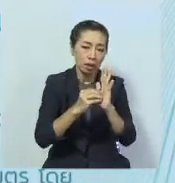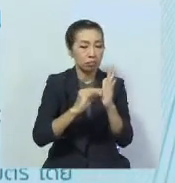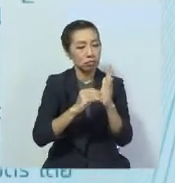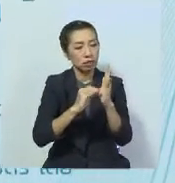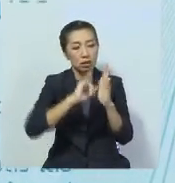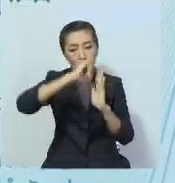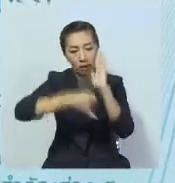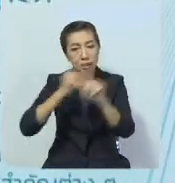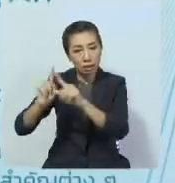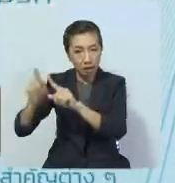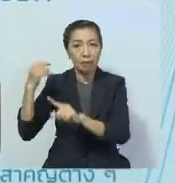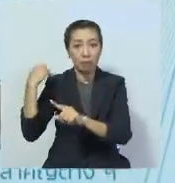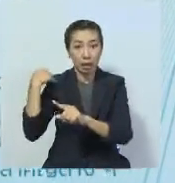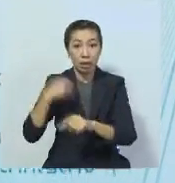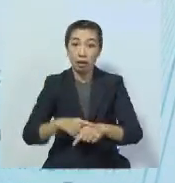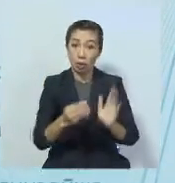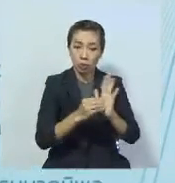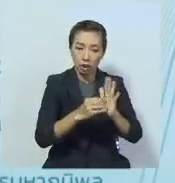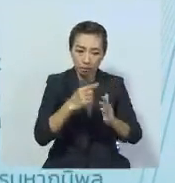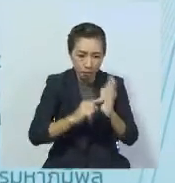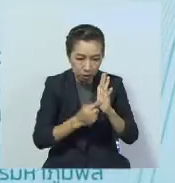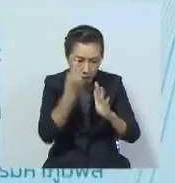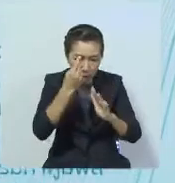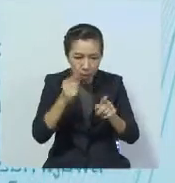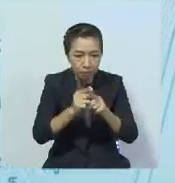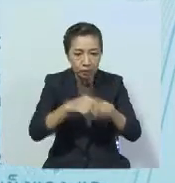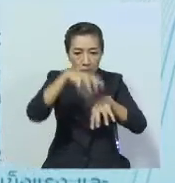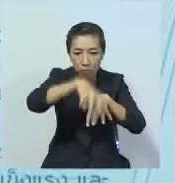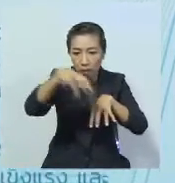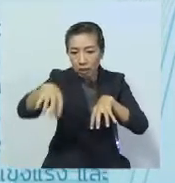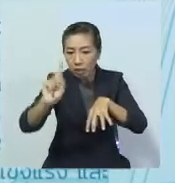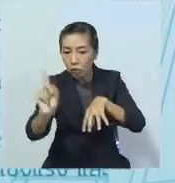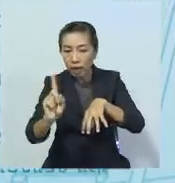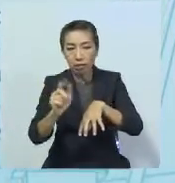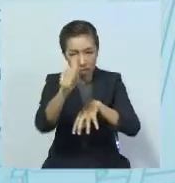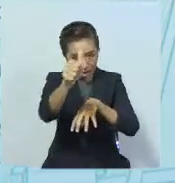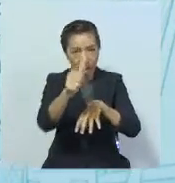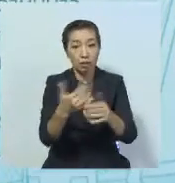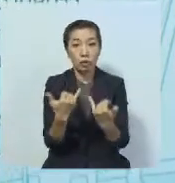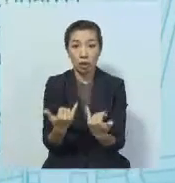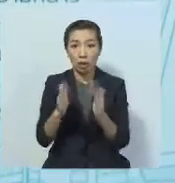จะมีเส้นทางในแต่ละจุดให้เราเลือกด้วยว่าเราจะไปเริ่มปั่นในจุดไหนนะคะซึ่งต